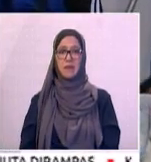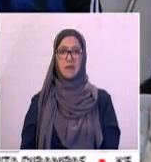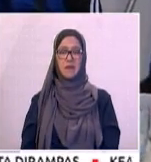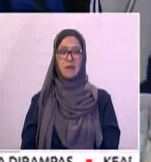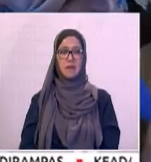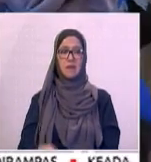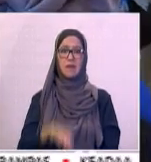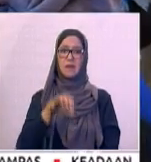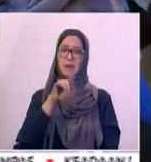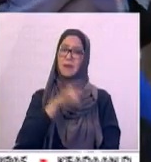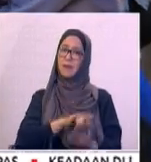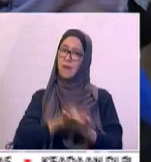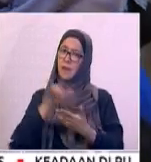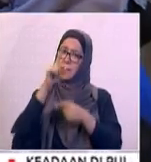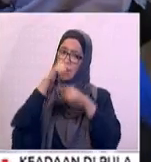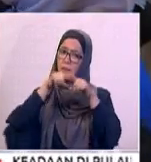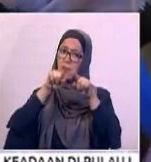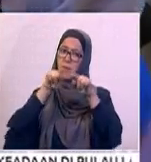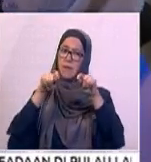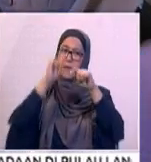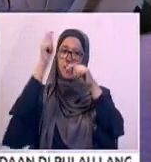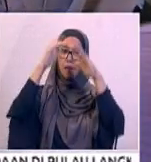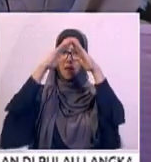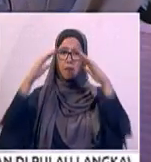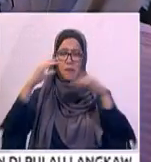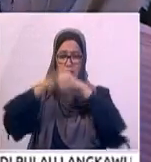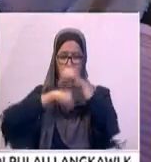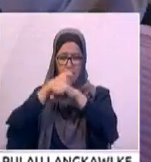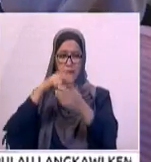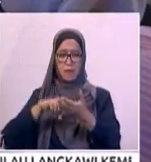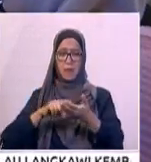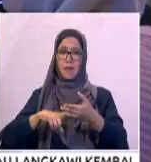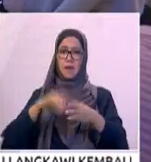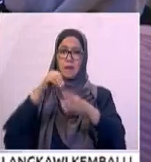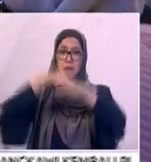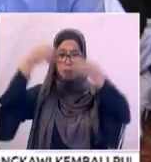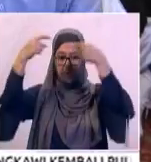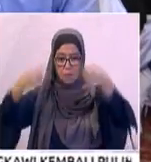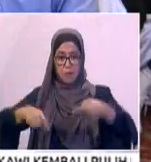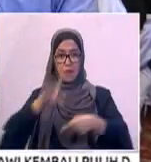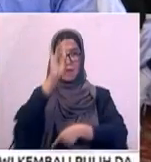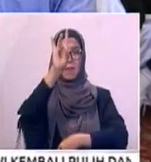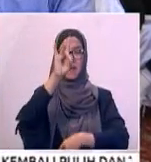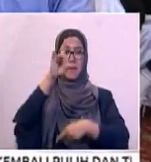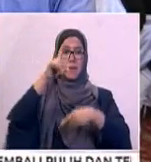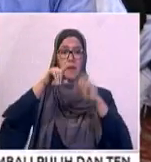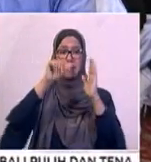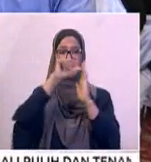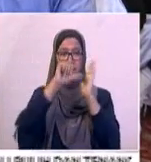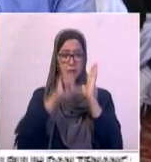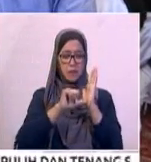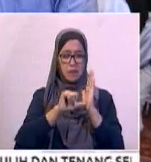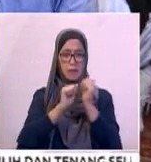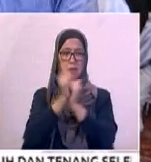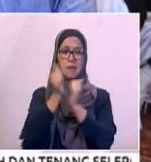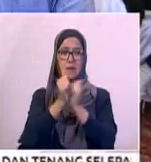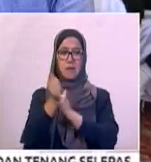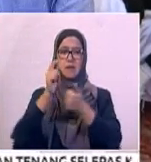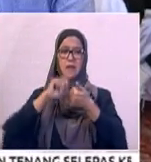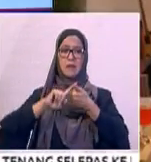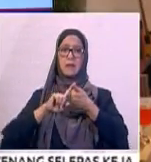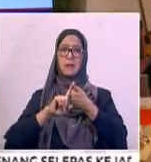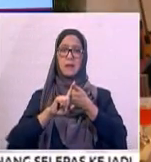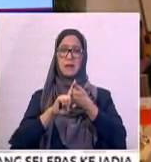Sepang sebagai tuan rumah pada tahun ini mempertandingkan 8 jenis sukan termasuk memanah, tempin bowling, bowling padang, sepak takraw,